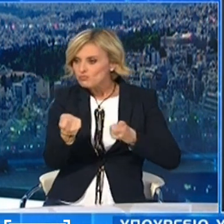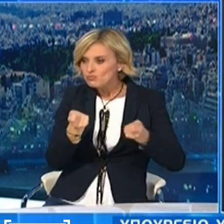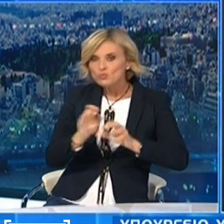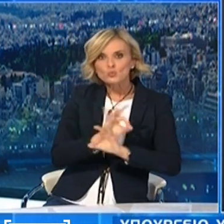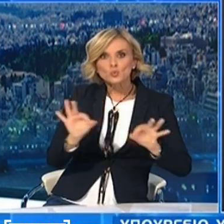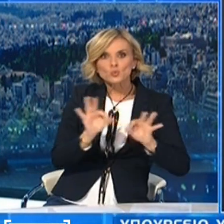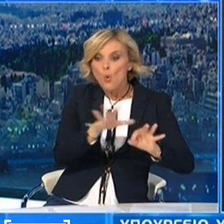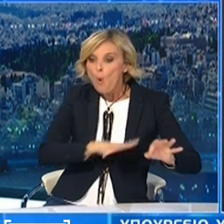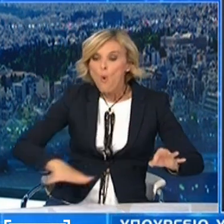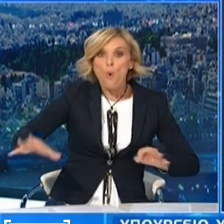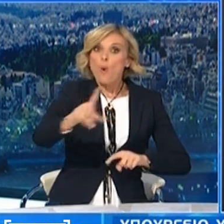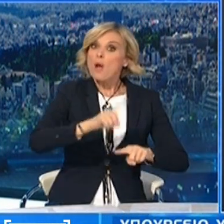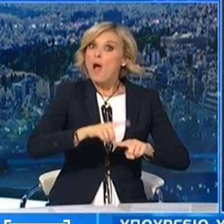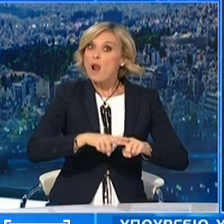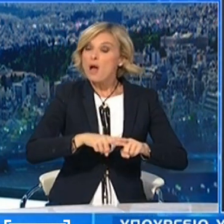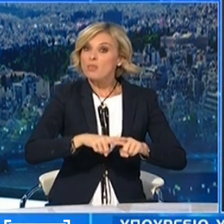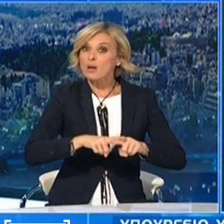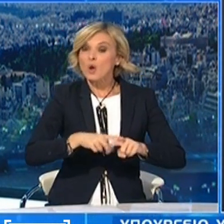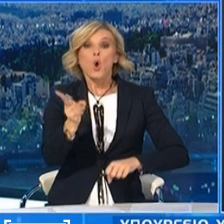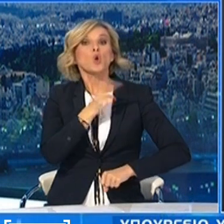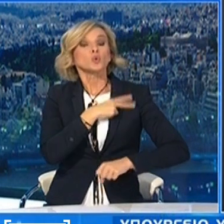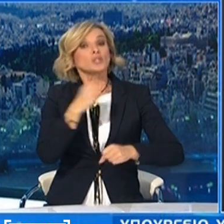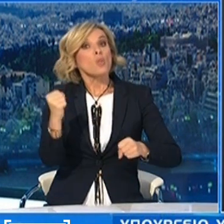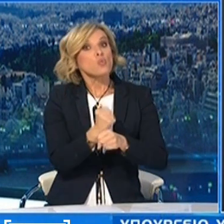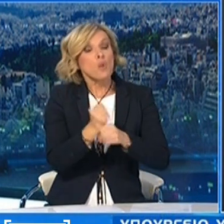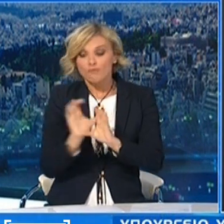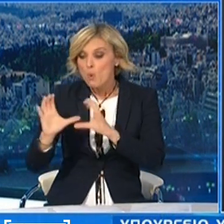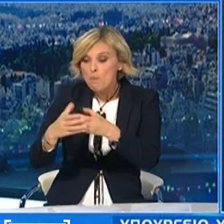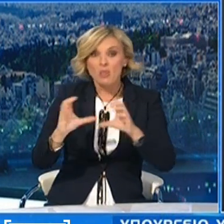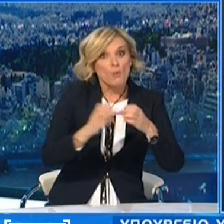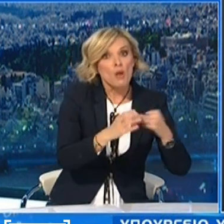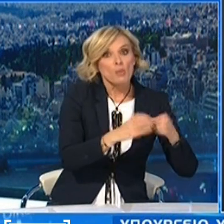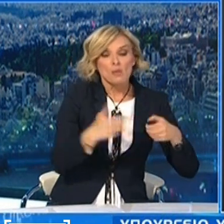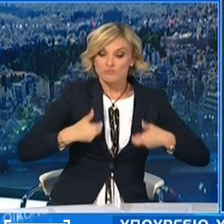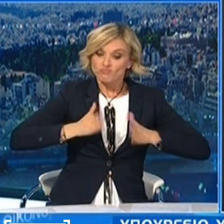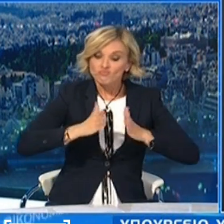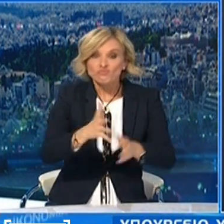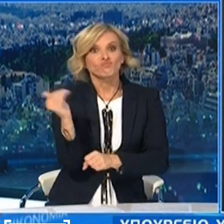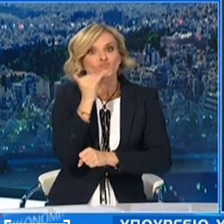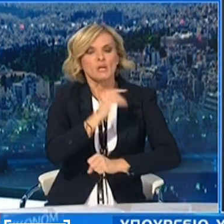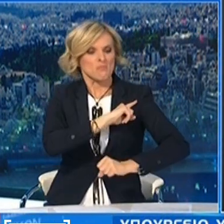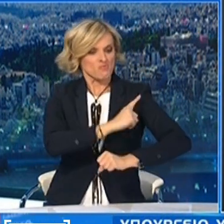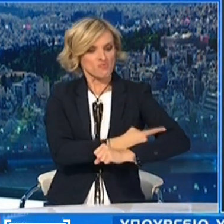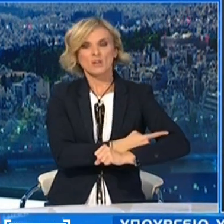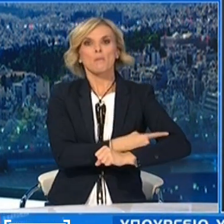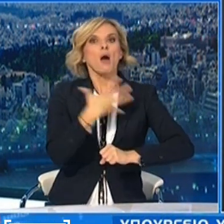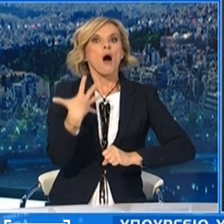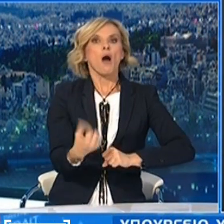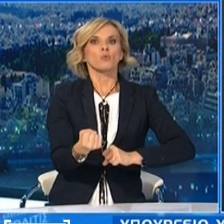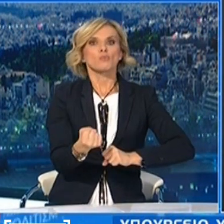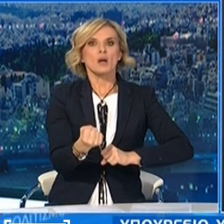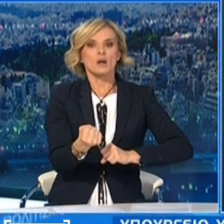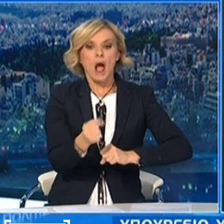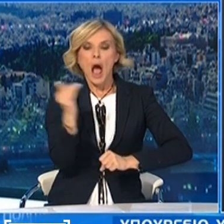της χώρας. Οι μηχανισμοί μας είναι τέτοιοι που μας επιτρέπουν να προχωράμε άμεσα, δυναμικά, μέσα από